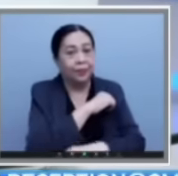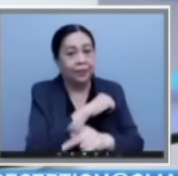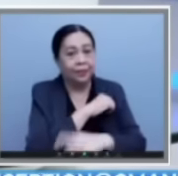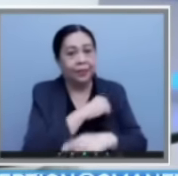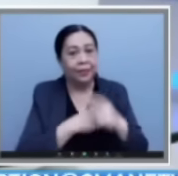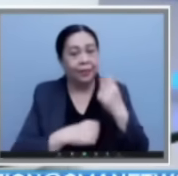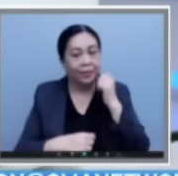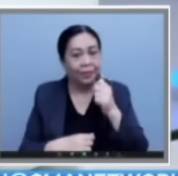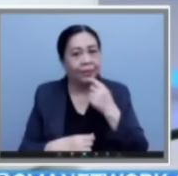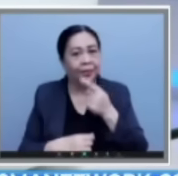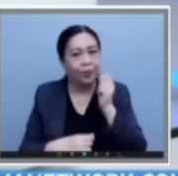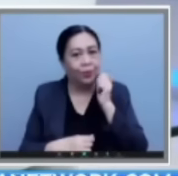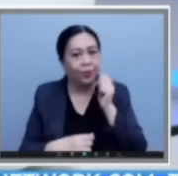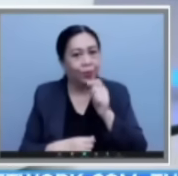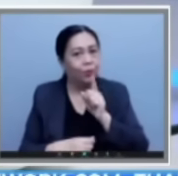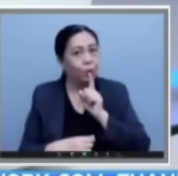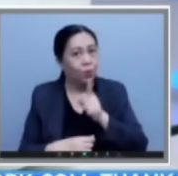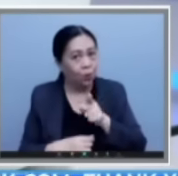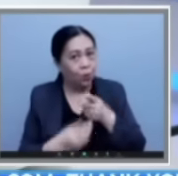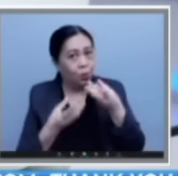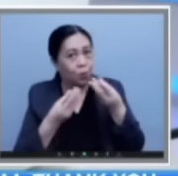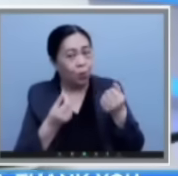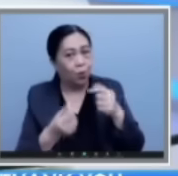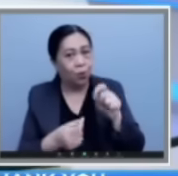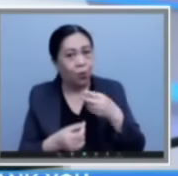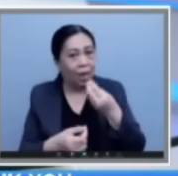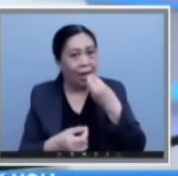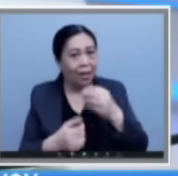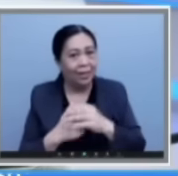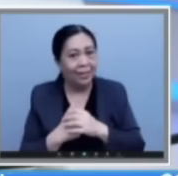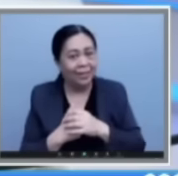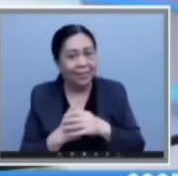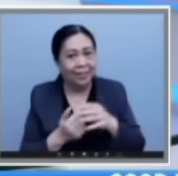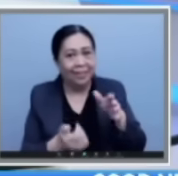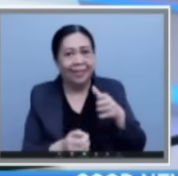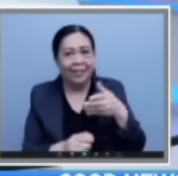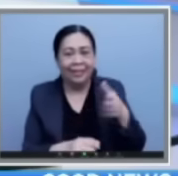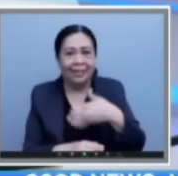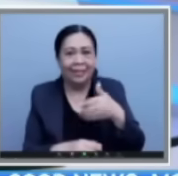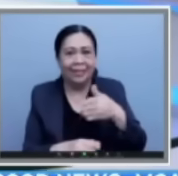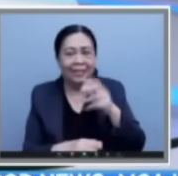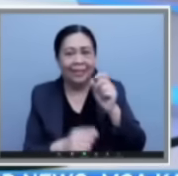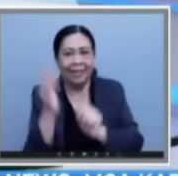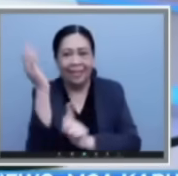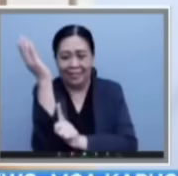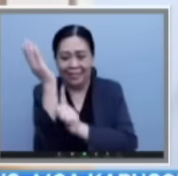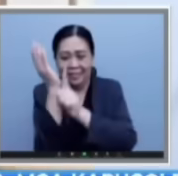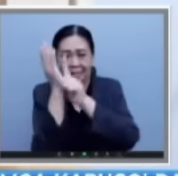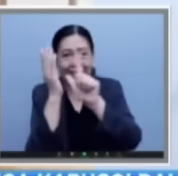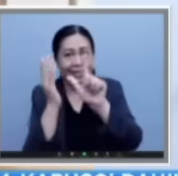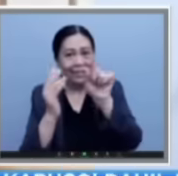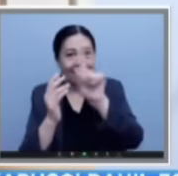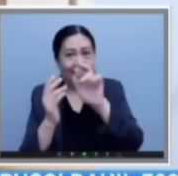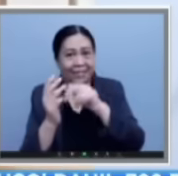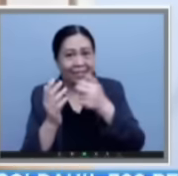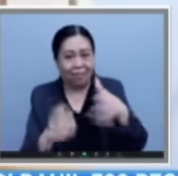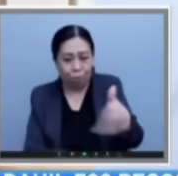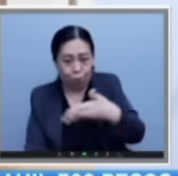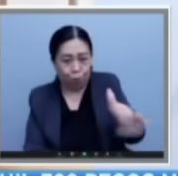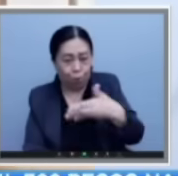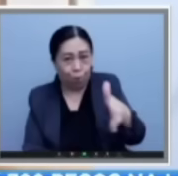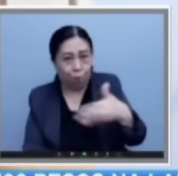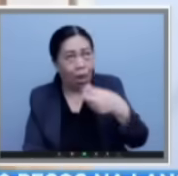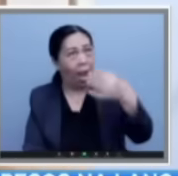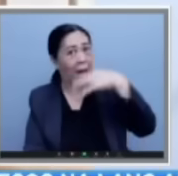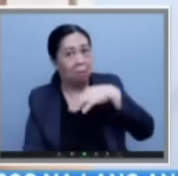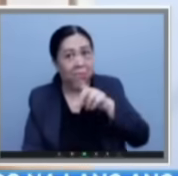ang nangyayari Talaga bang nakakagaling ng hika yung pagkain ng inihaw daw na butiki doc wala tayong scientific evidence